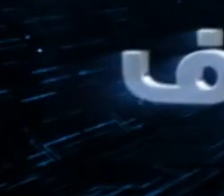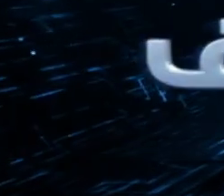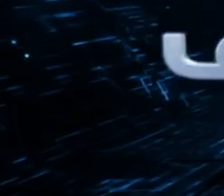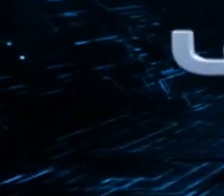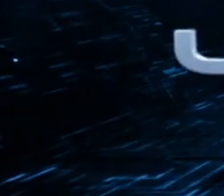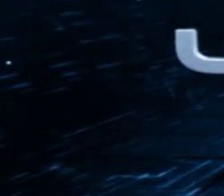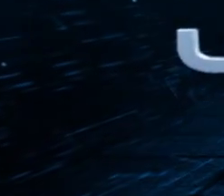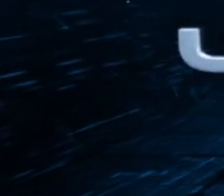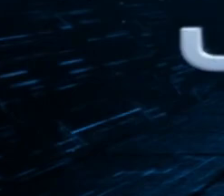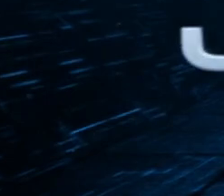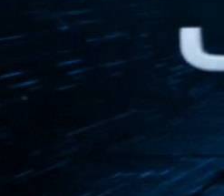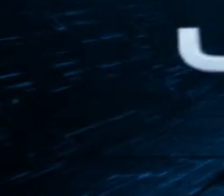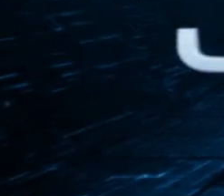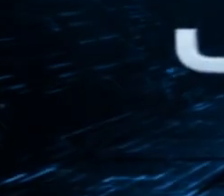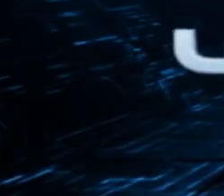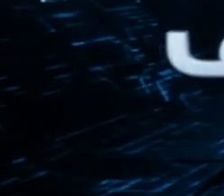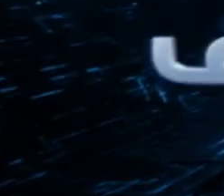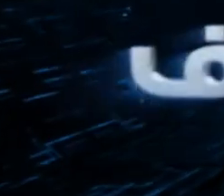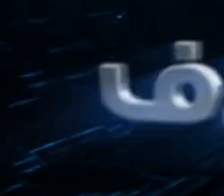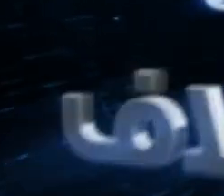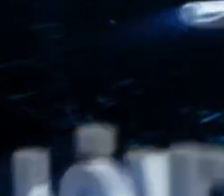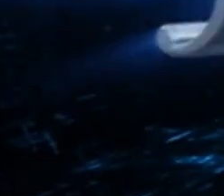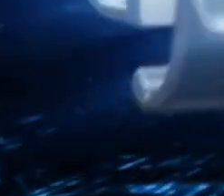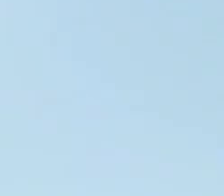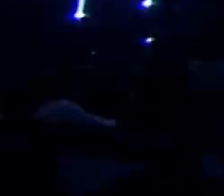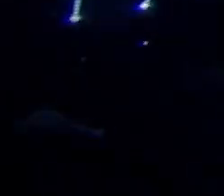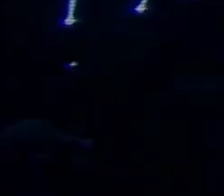في العباقرة قادرون باختلاف